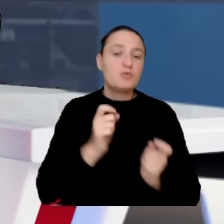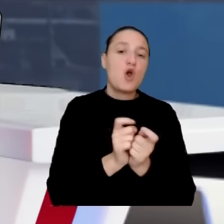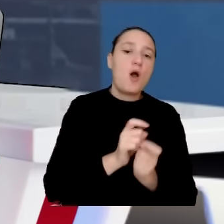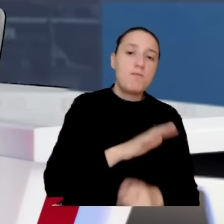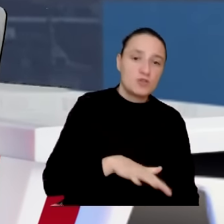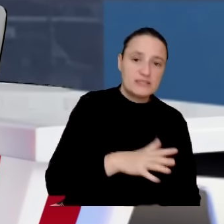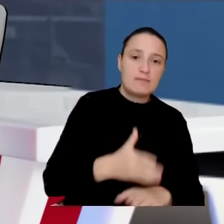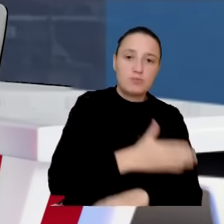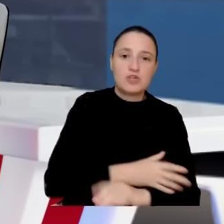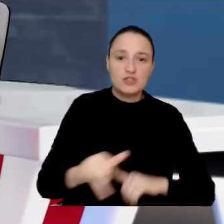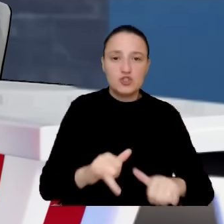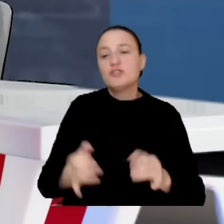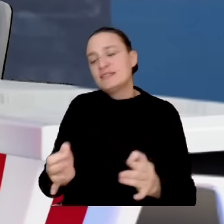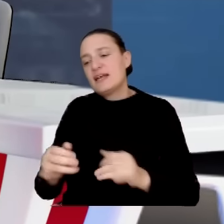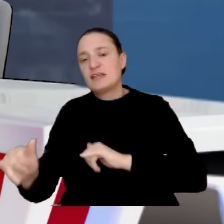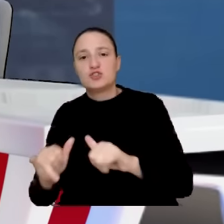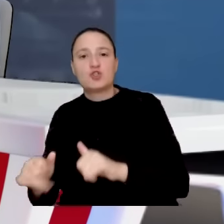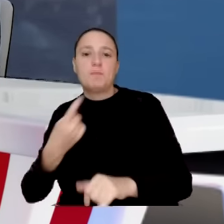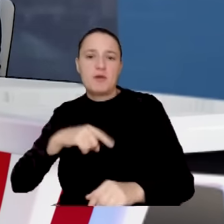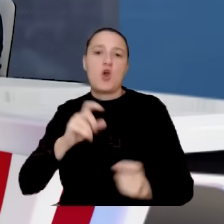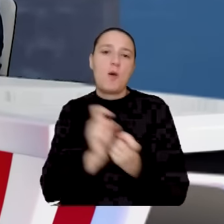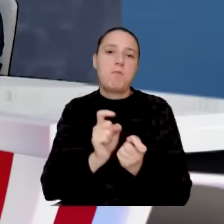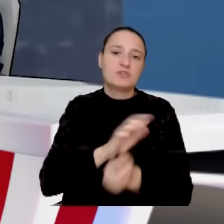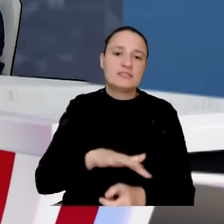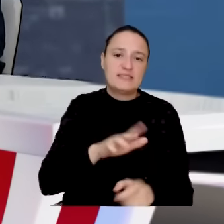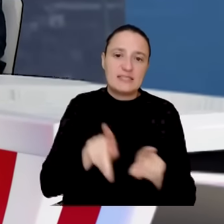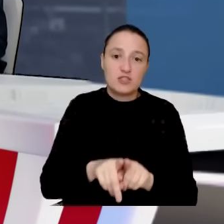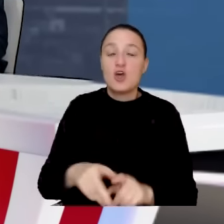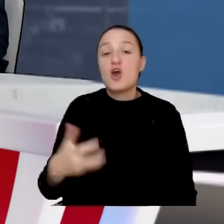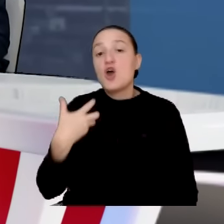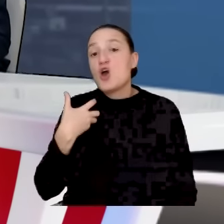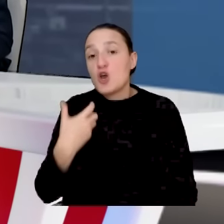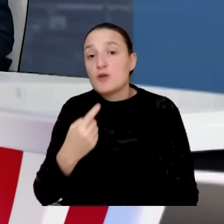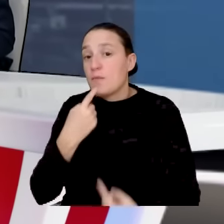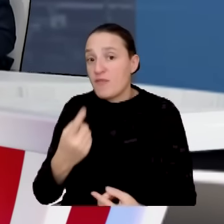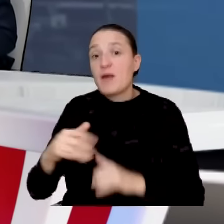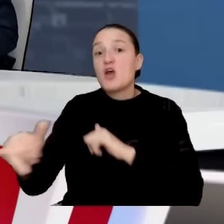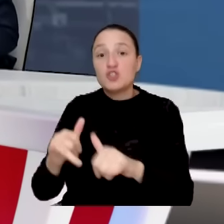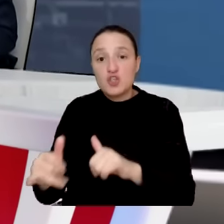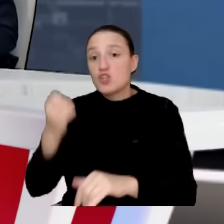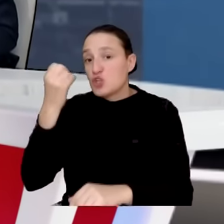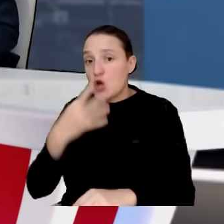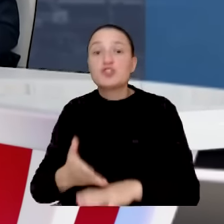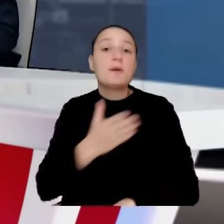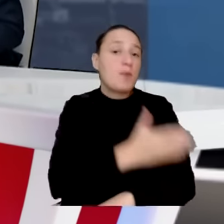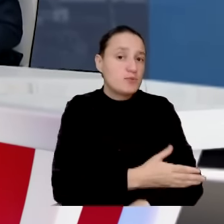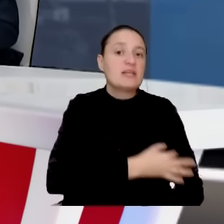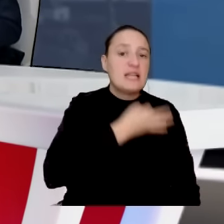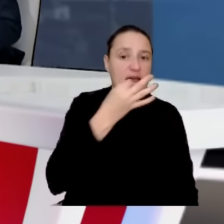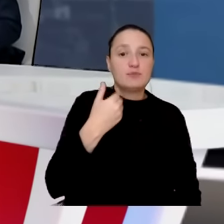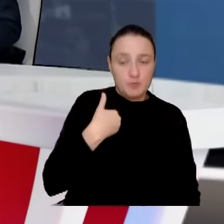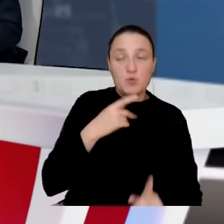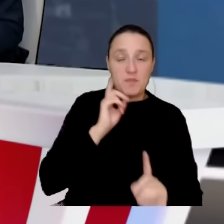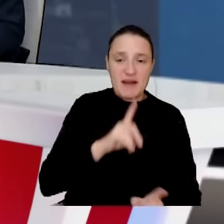poprzednim rządzie jak i przy tym z przykrością stwierdzam że obecny rząd jest jeszcze gorszy niż ten poprzed zzy z